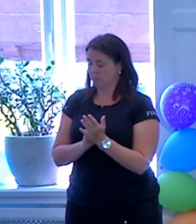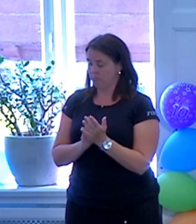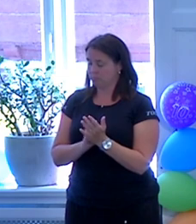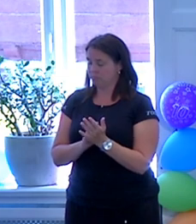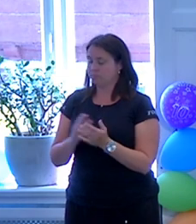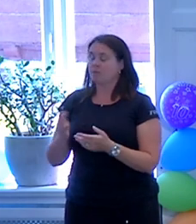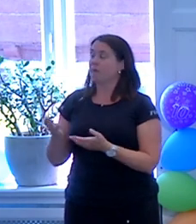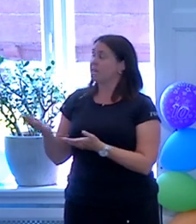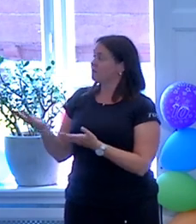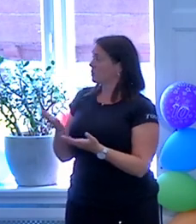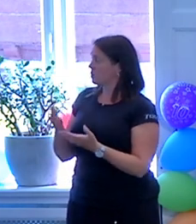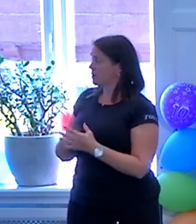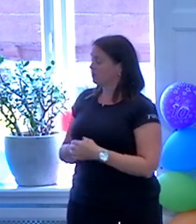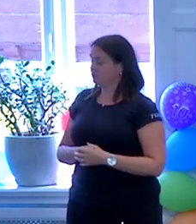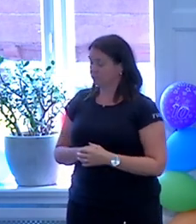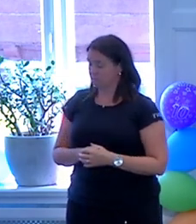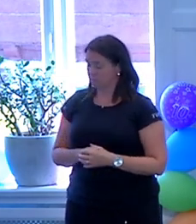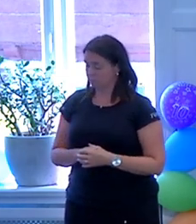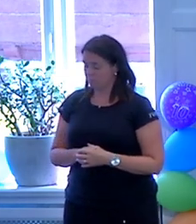Välkomna.